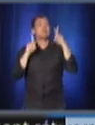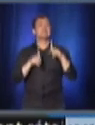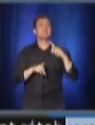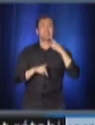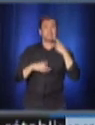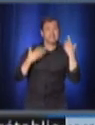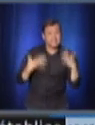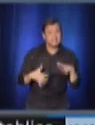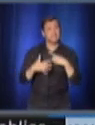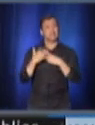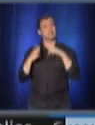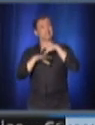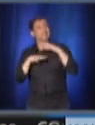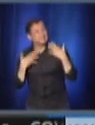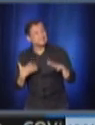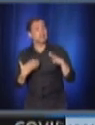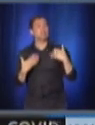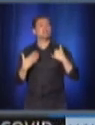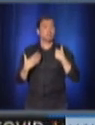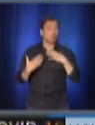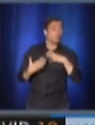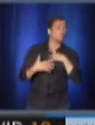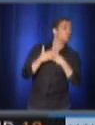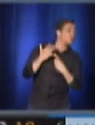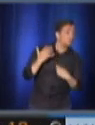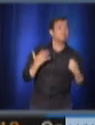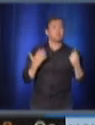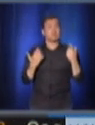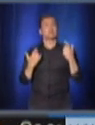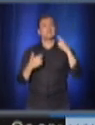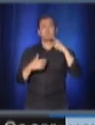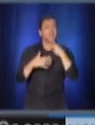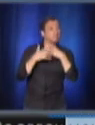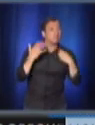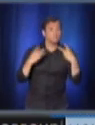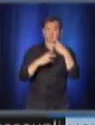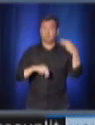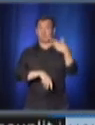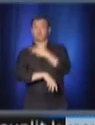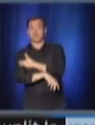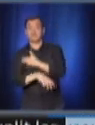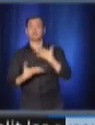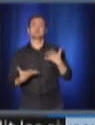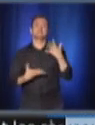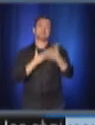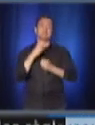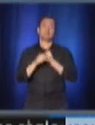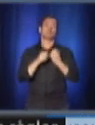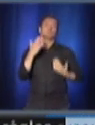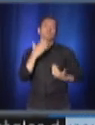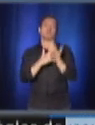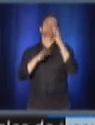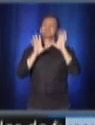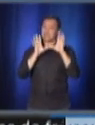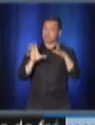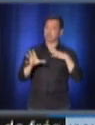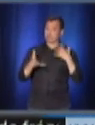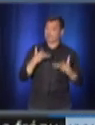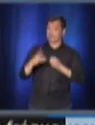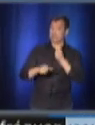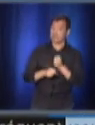même des personnes jeunes qui ont des maladies chroniques qui ne se faisaient pas vacciner pour toutes sortes de raisons. On change la stratégie cette année, c'est-à-dire pour essayer d'aller piquer les